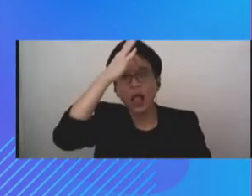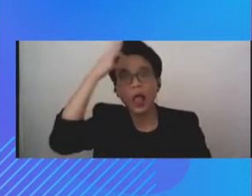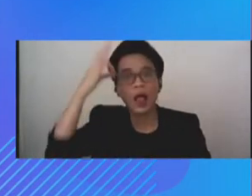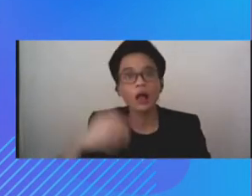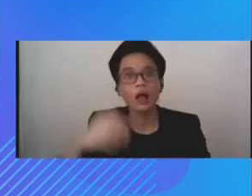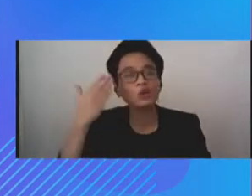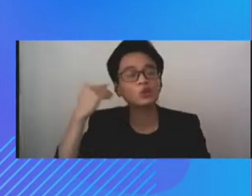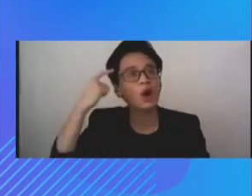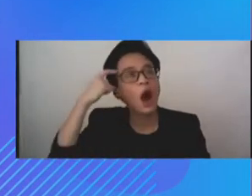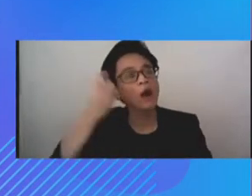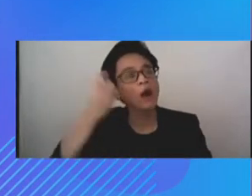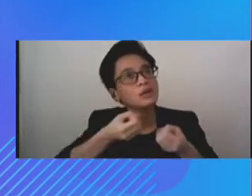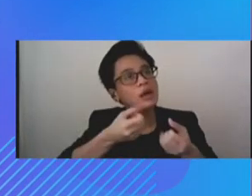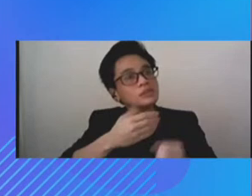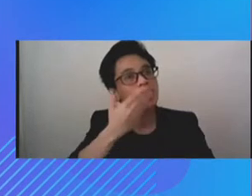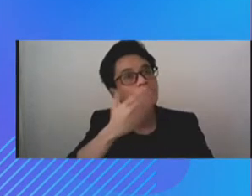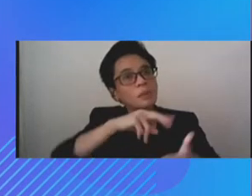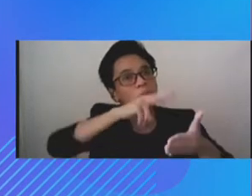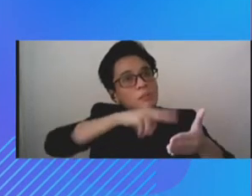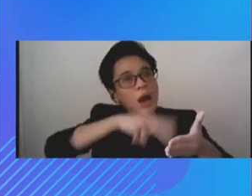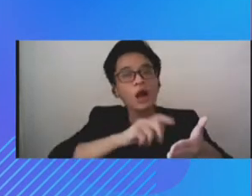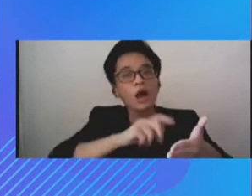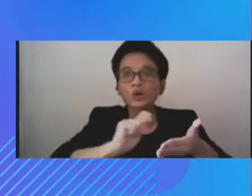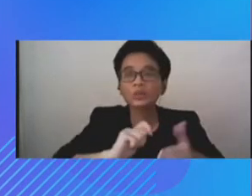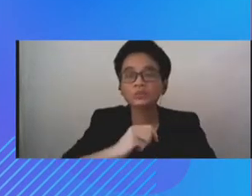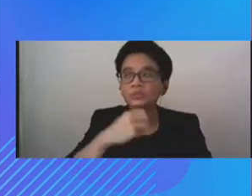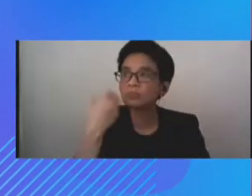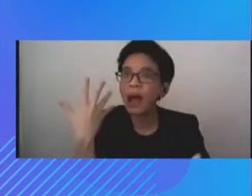tulis. Itu karena itu tadi gitu. Saya ngerasa bahwa